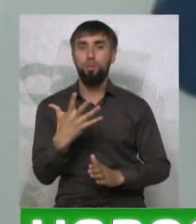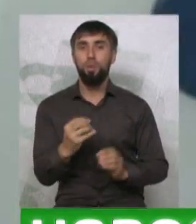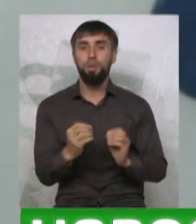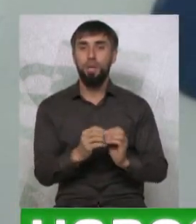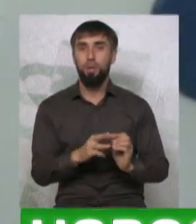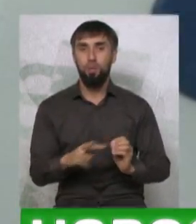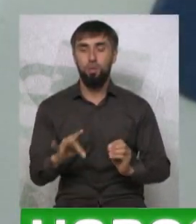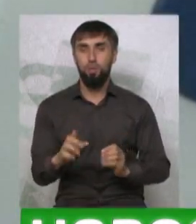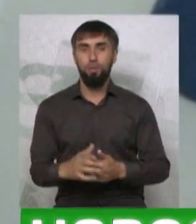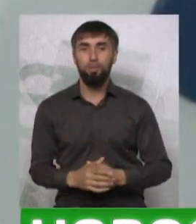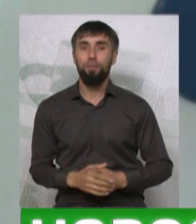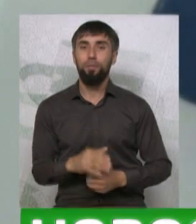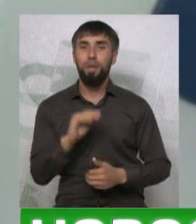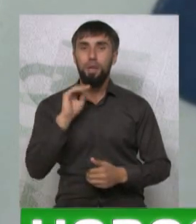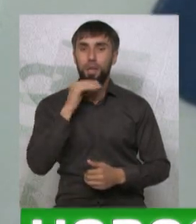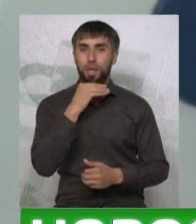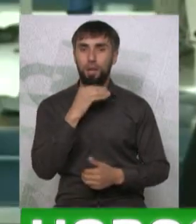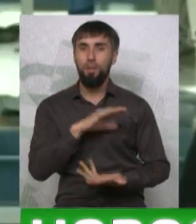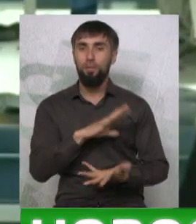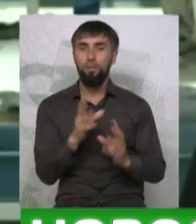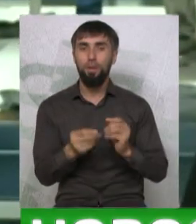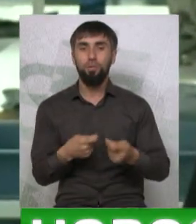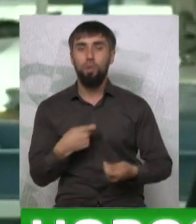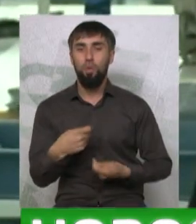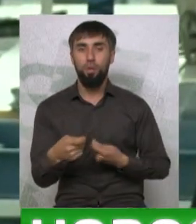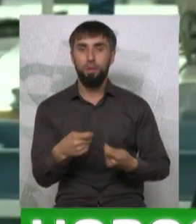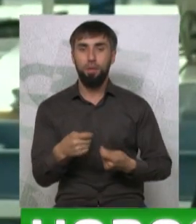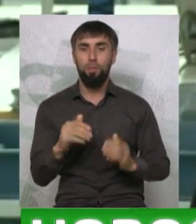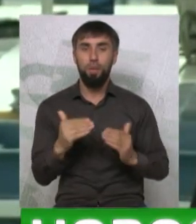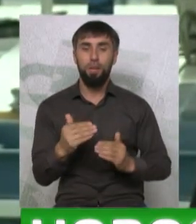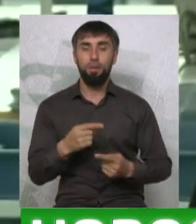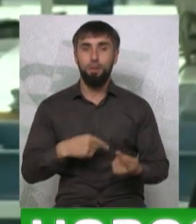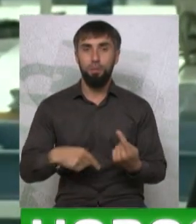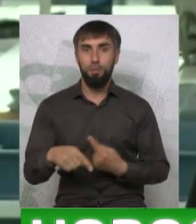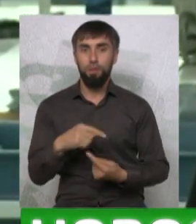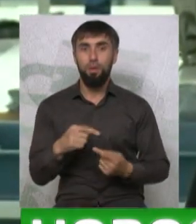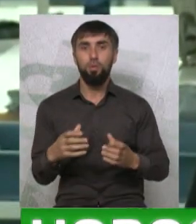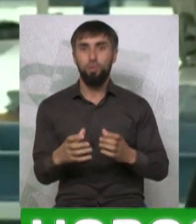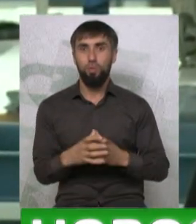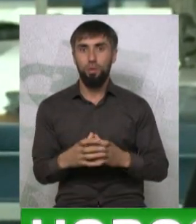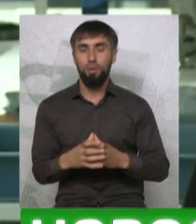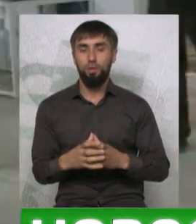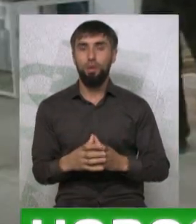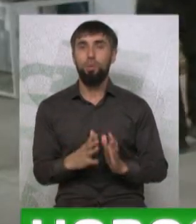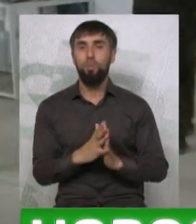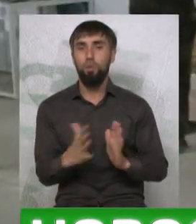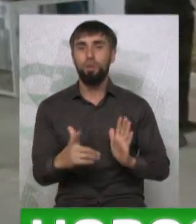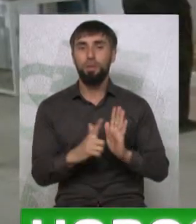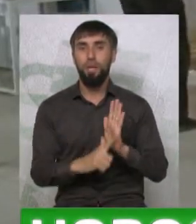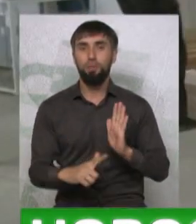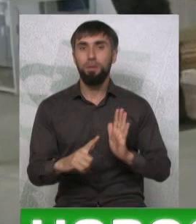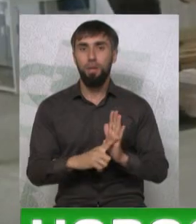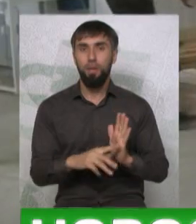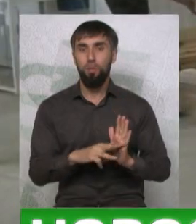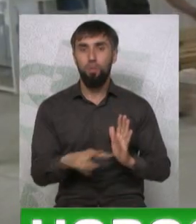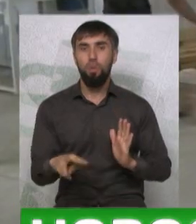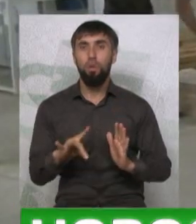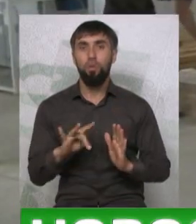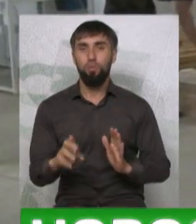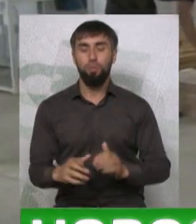510 миллионов рублей. Экономия по итогам торгов для субъектов малого предпринимательства составила более 77 миллионов рублей.